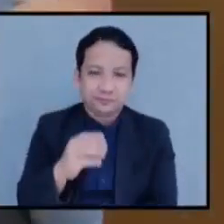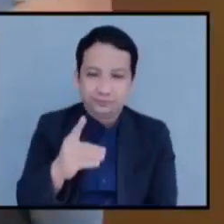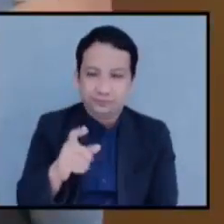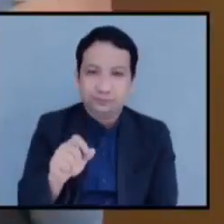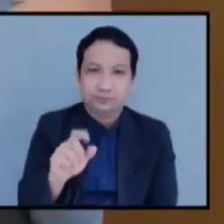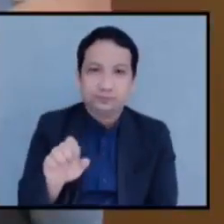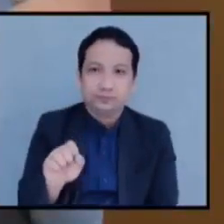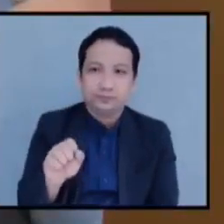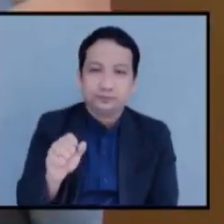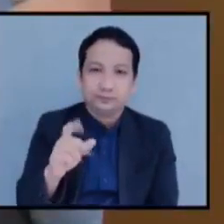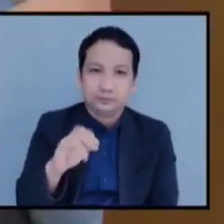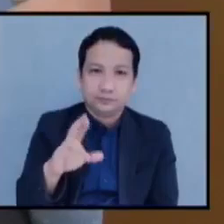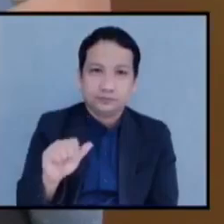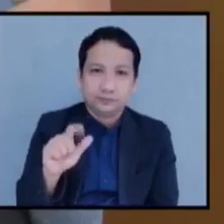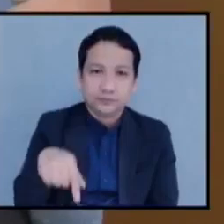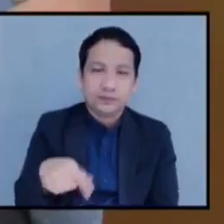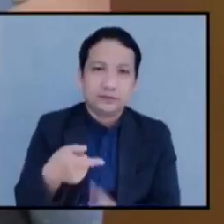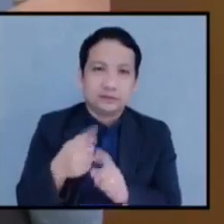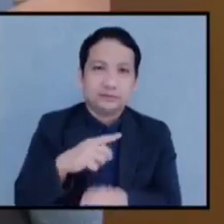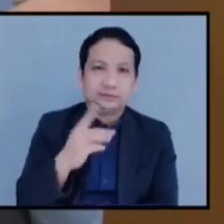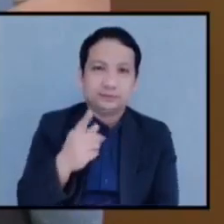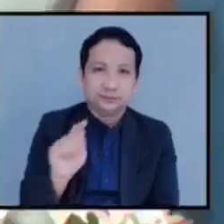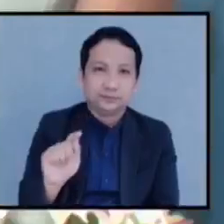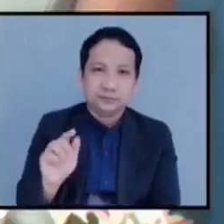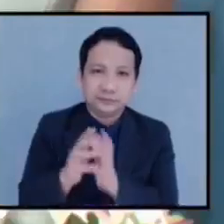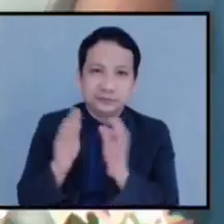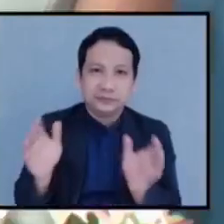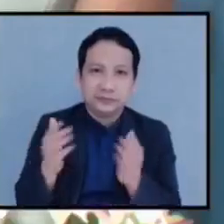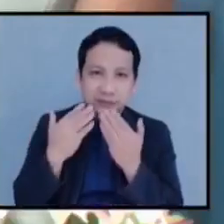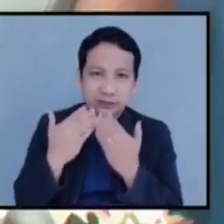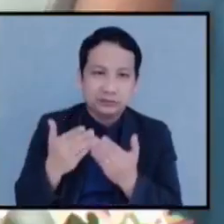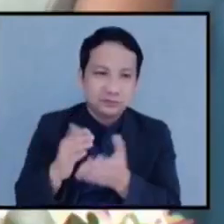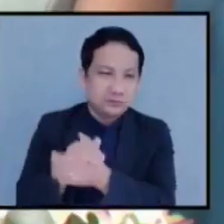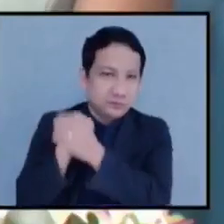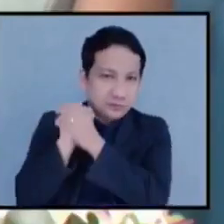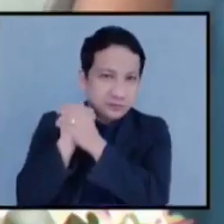Emerson Labang ng DTI. Maraming salamat po sa inyo at congratulations po. Thank you. Thank you so much.